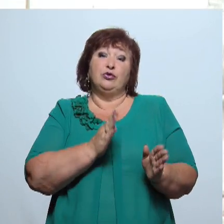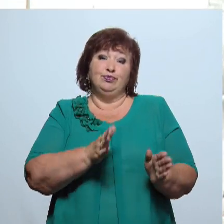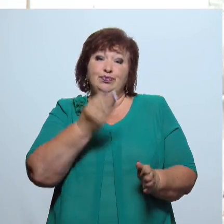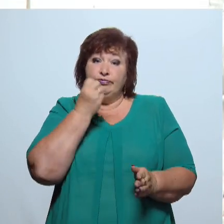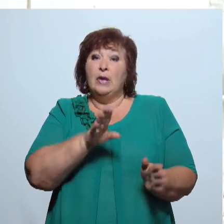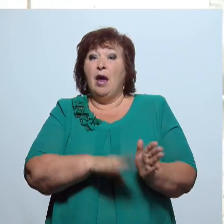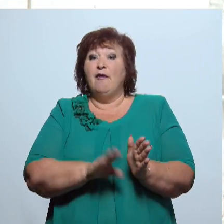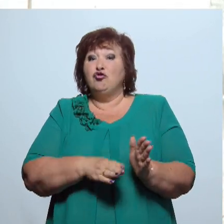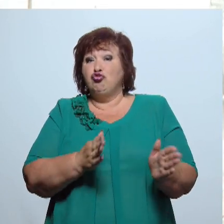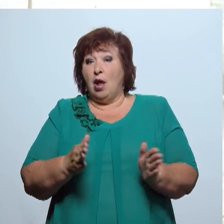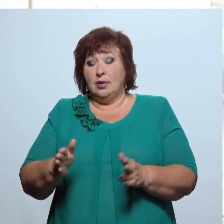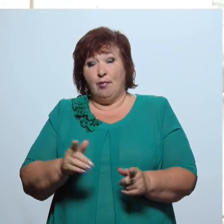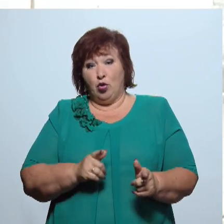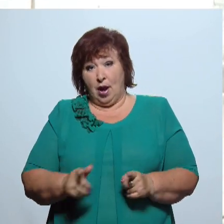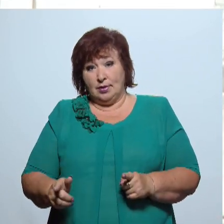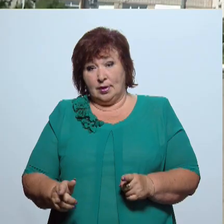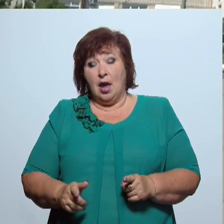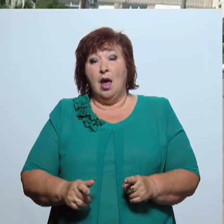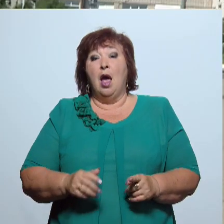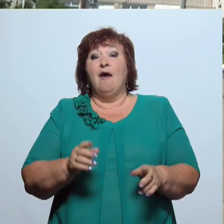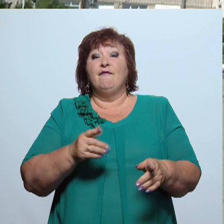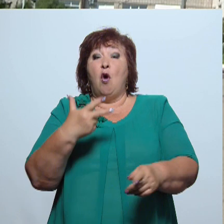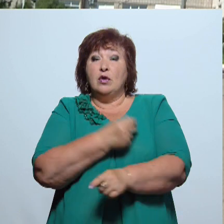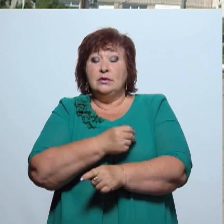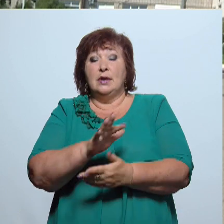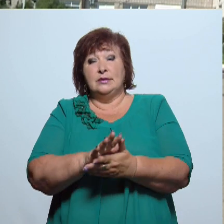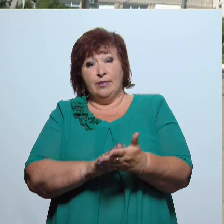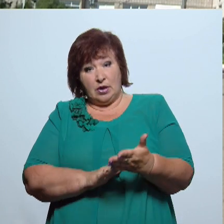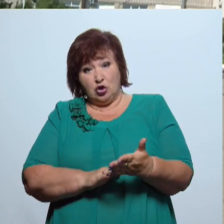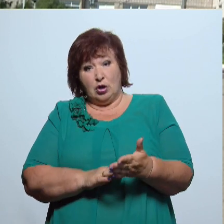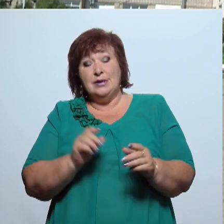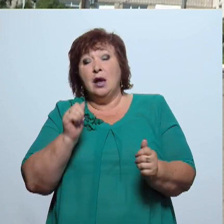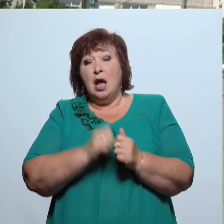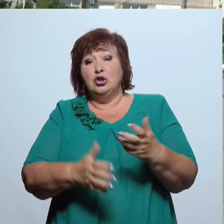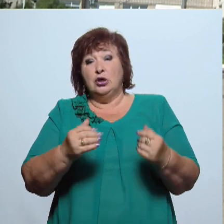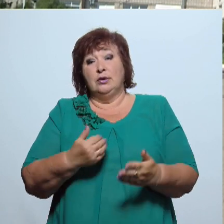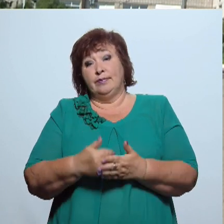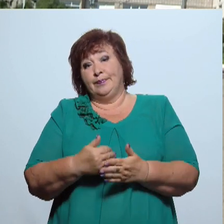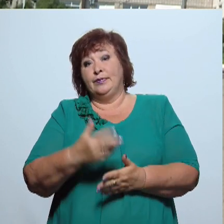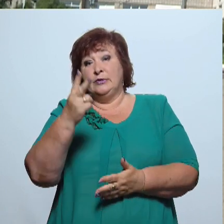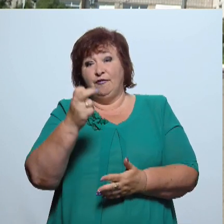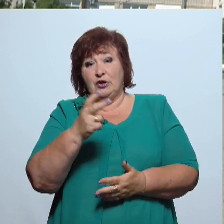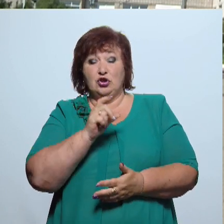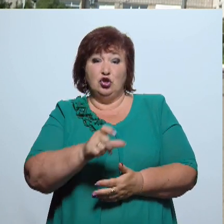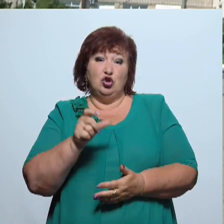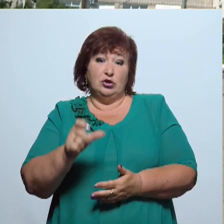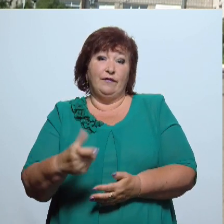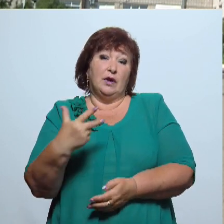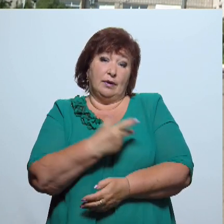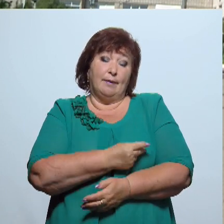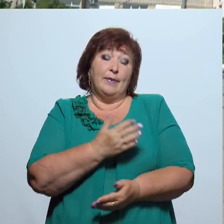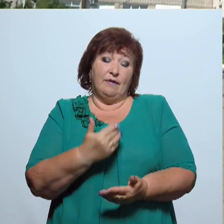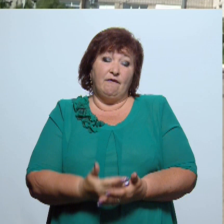порядке. Вакцинация от ковида в медучреждении продолжается. Каждый день здесь прививается около 200 человек. Анна Ковырзина, Юрий